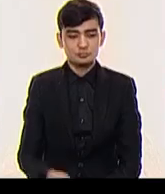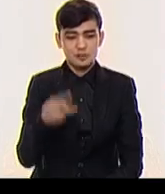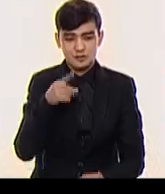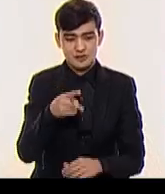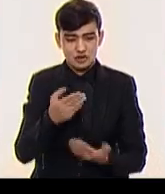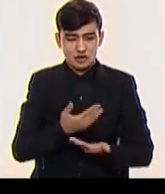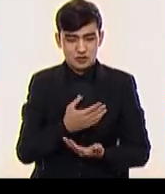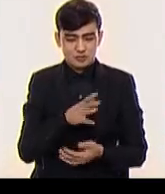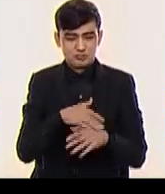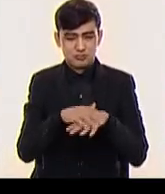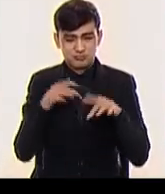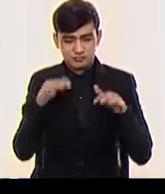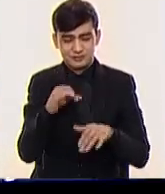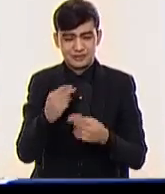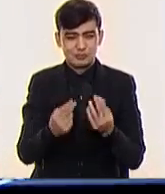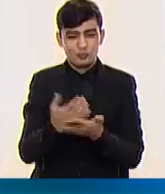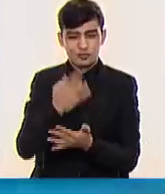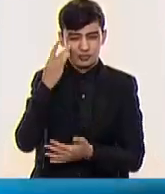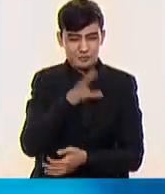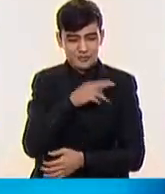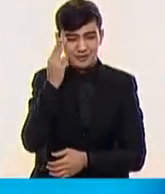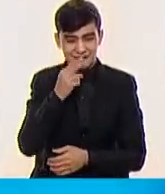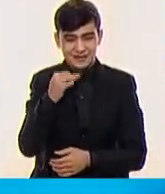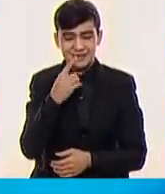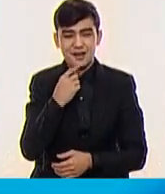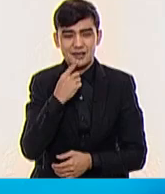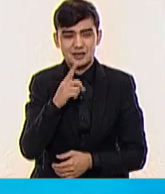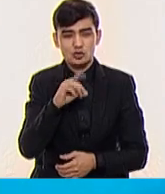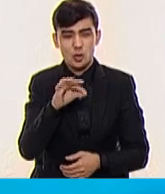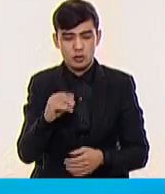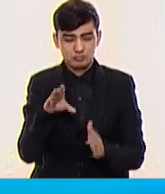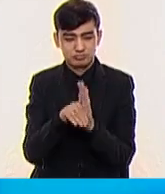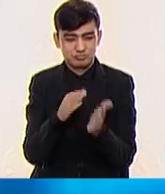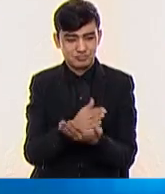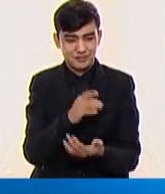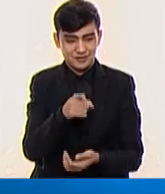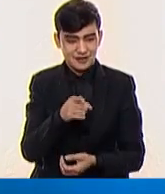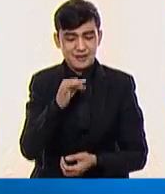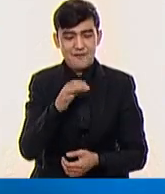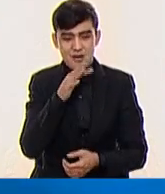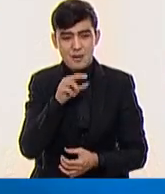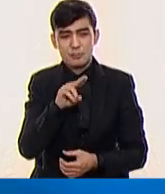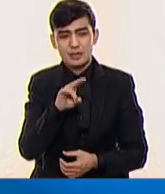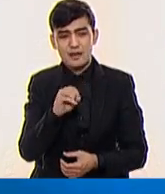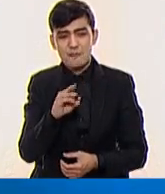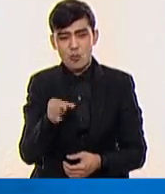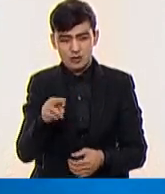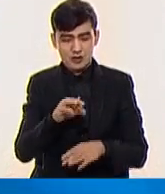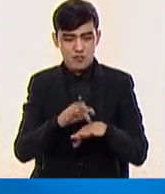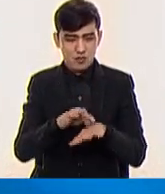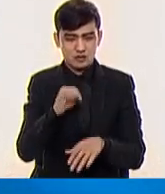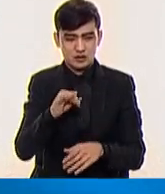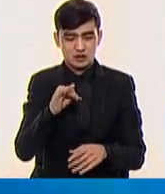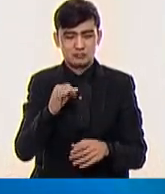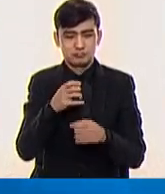2000 тұрғыны осылайша ұтысқа ұмтылған Нұрсултан қызыл жолақ кенді. Еліміз бойынша пневмониямен науқастанғандардың саны